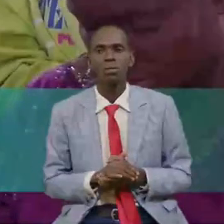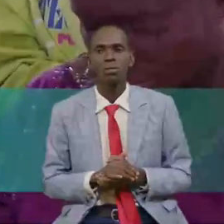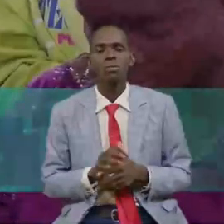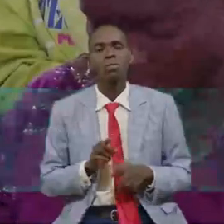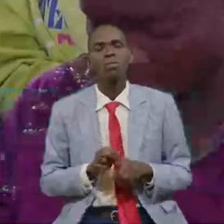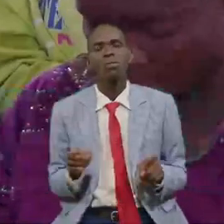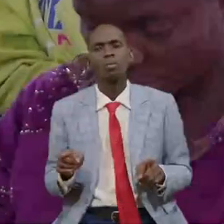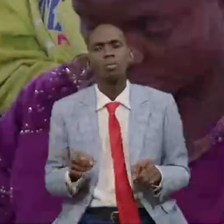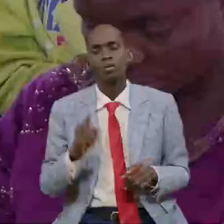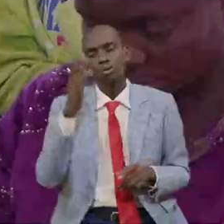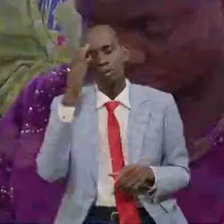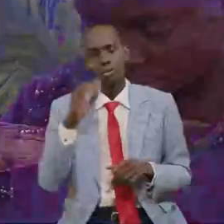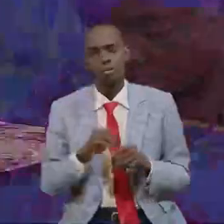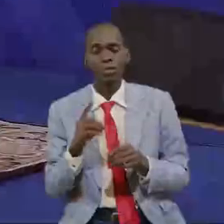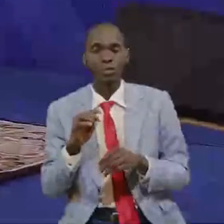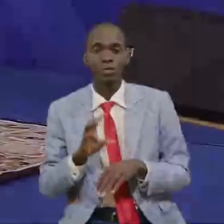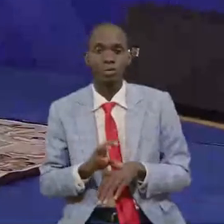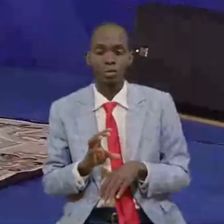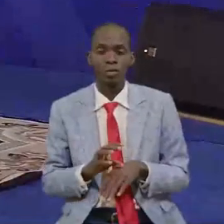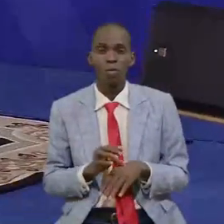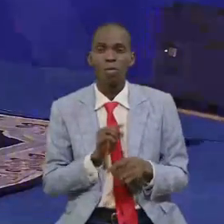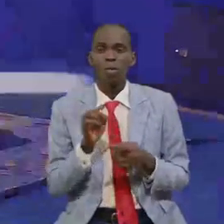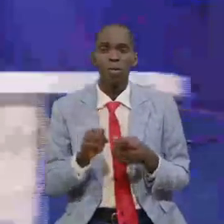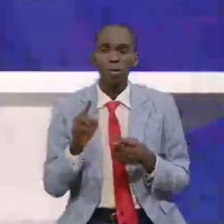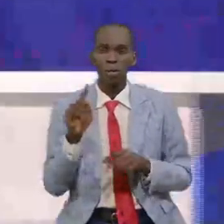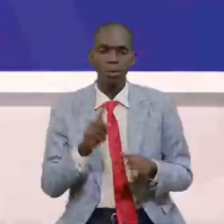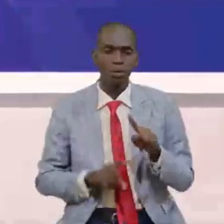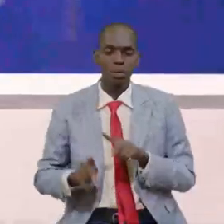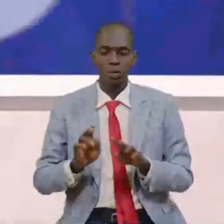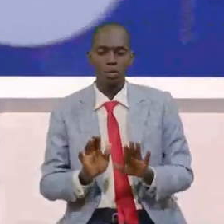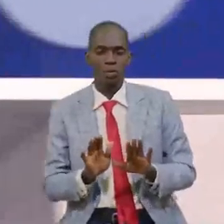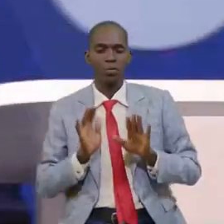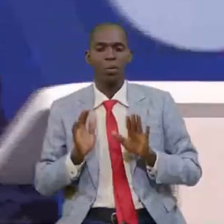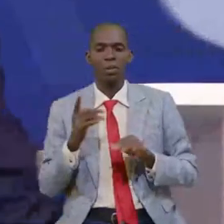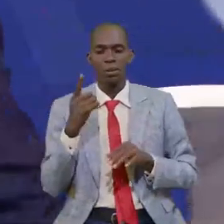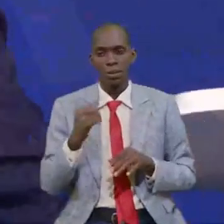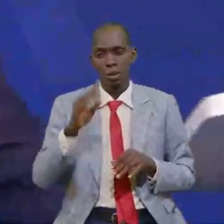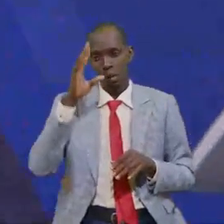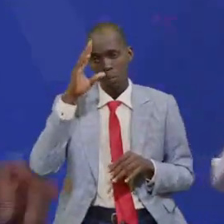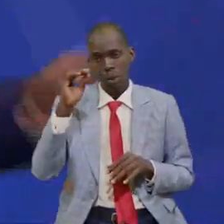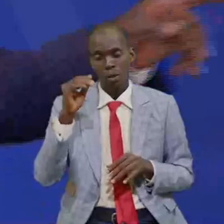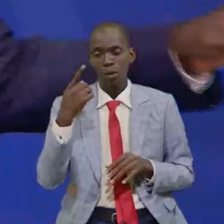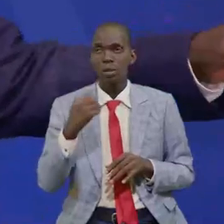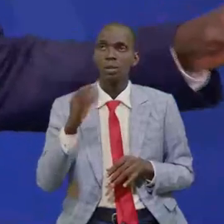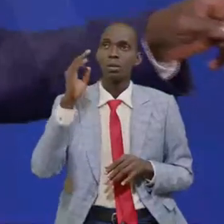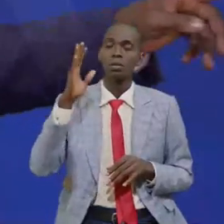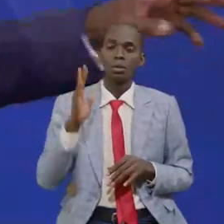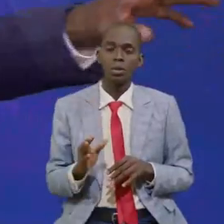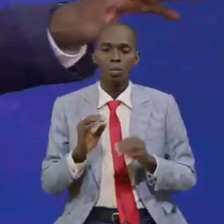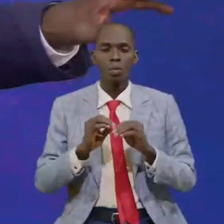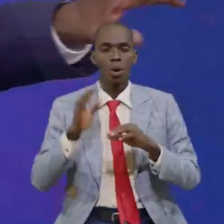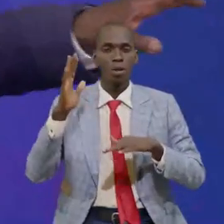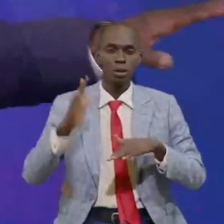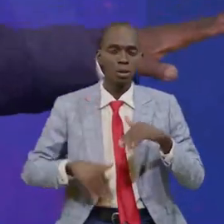vous savez, dans l'Église, quand les gens craignent l'homme, le ministre, plus